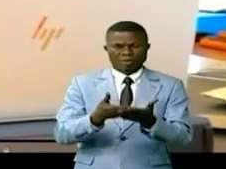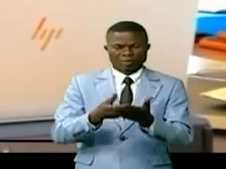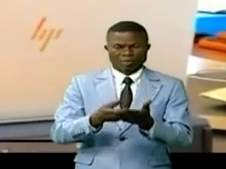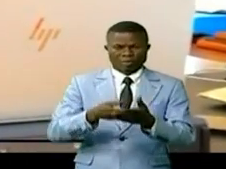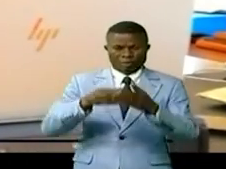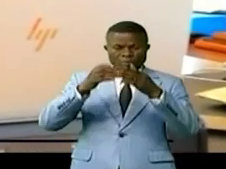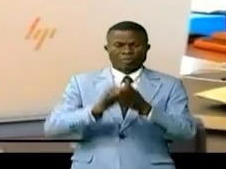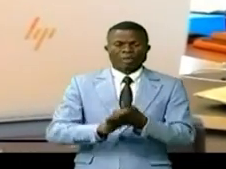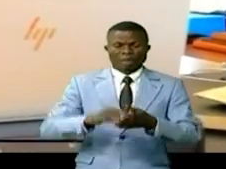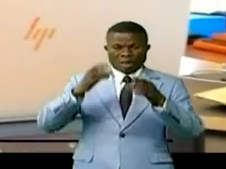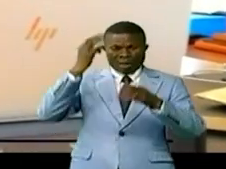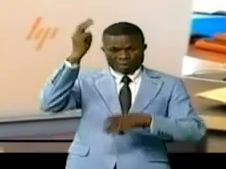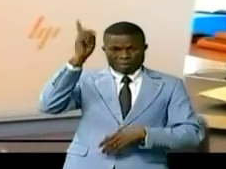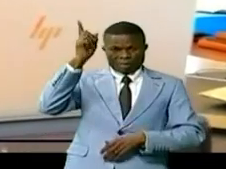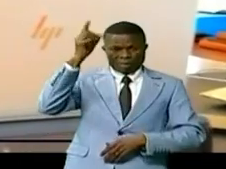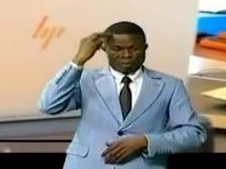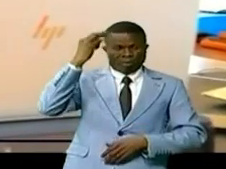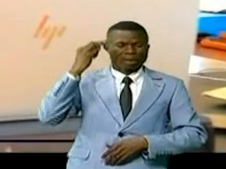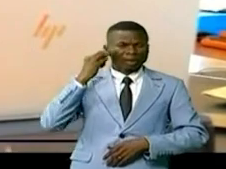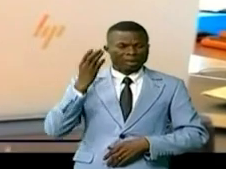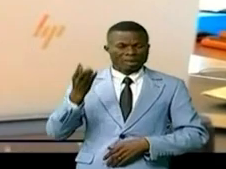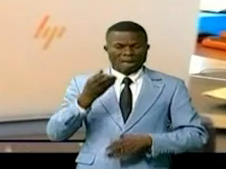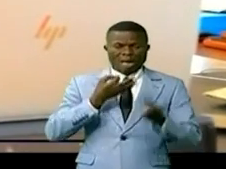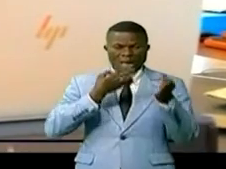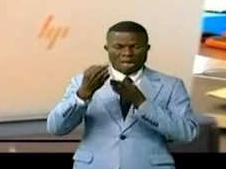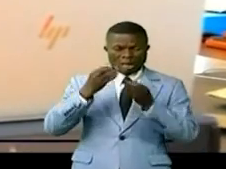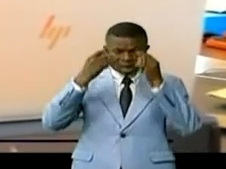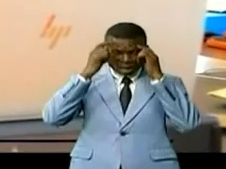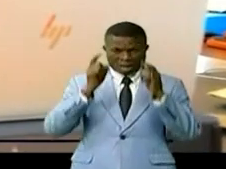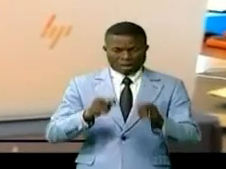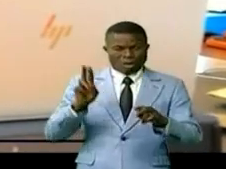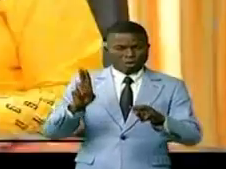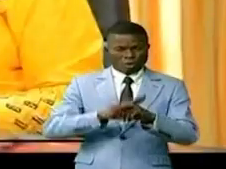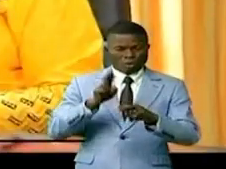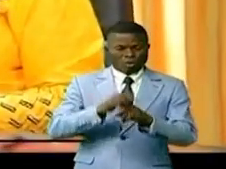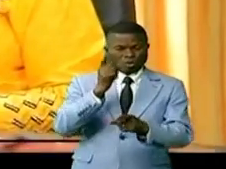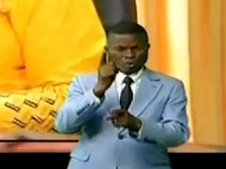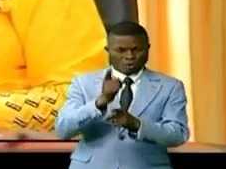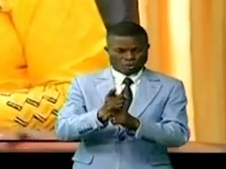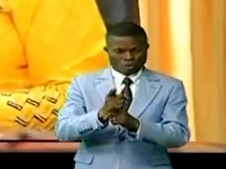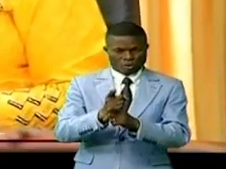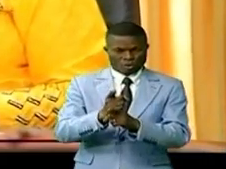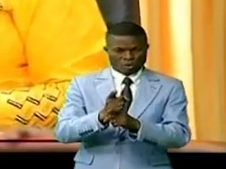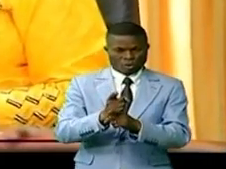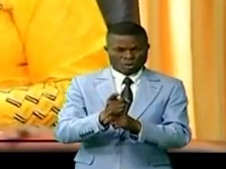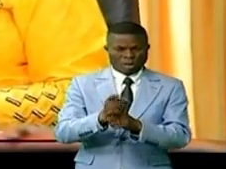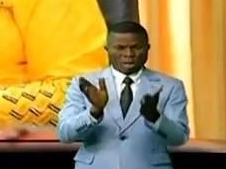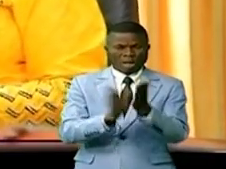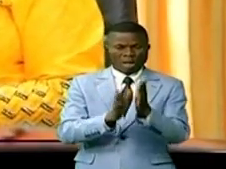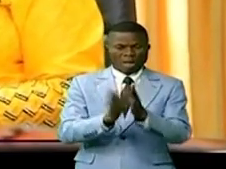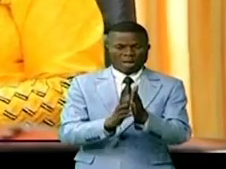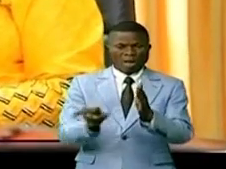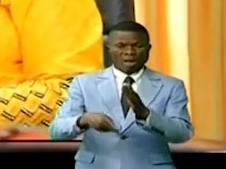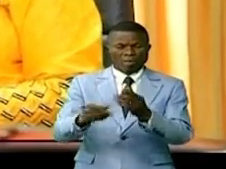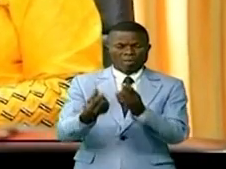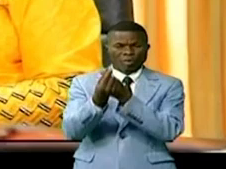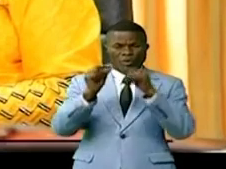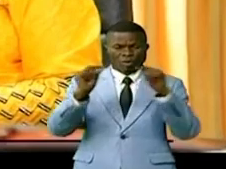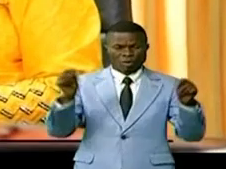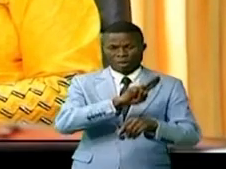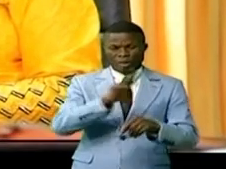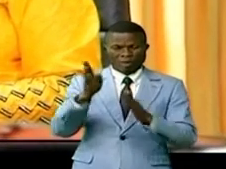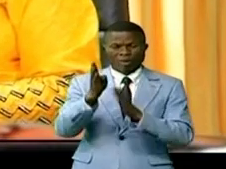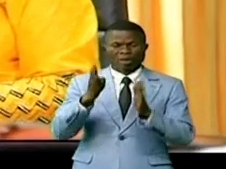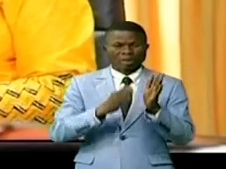1 de l'ETPS a rappelé que la mesure de l'application effective de la gratuité de l'enseignement fondamental en